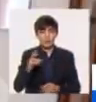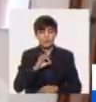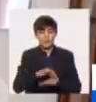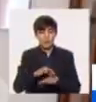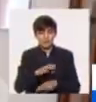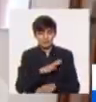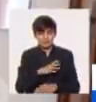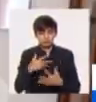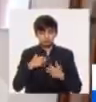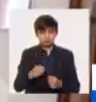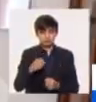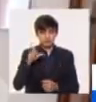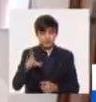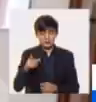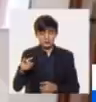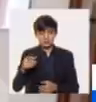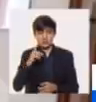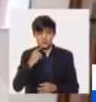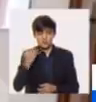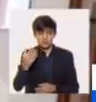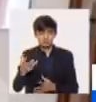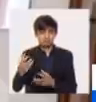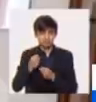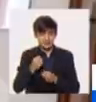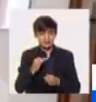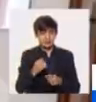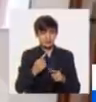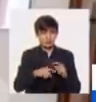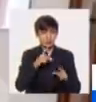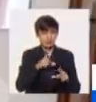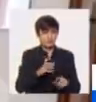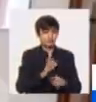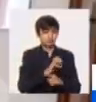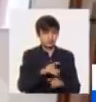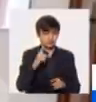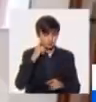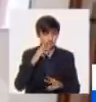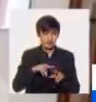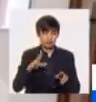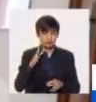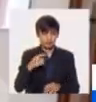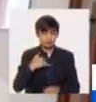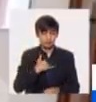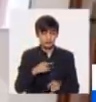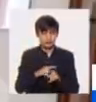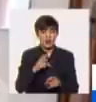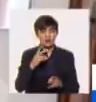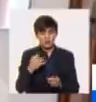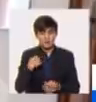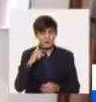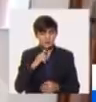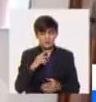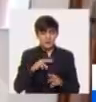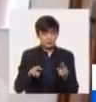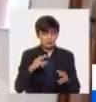я думаю, дальше данный метод может внедриться и у нас. А сейчас мы, получается, не используем этот метод у нас, да, в